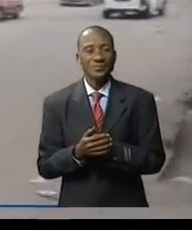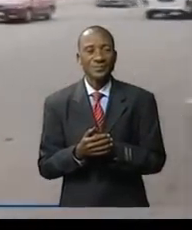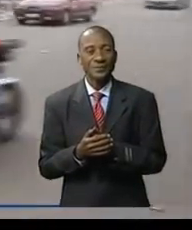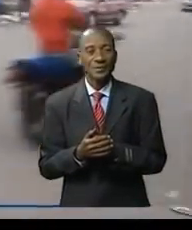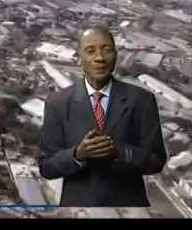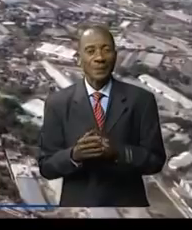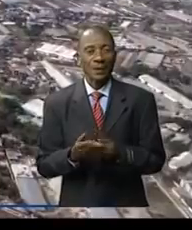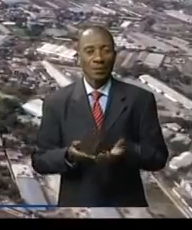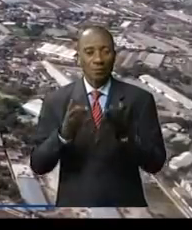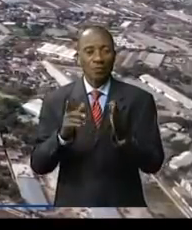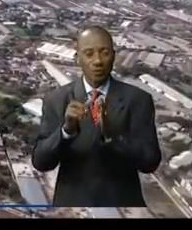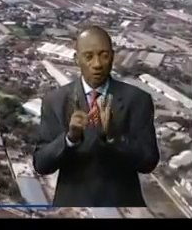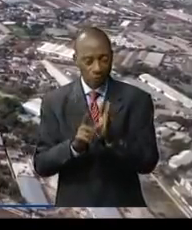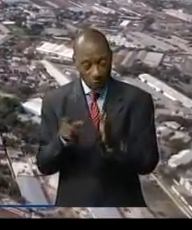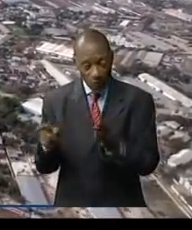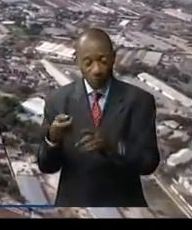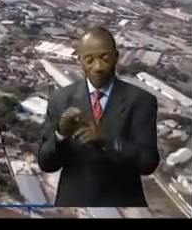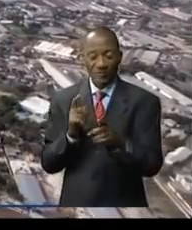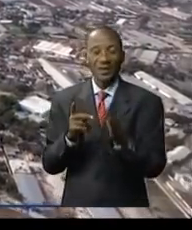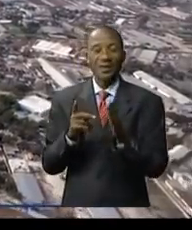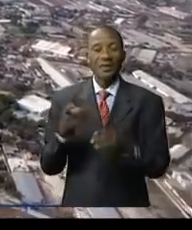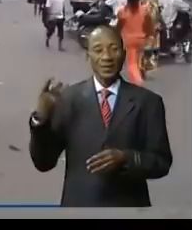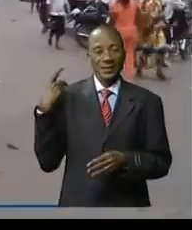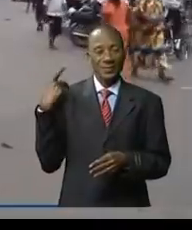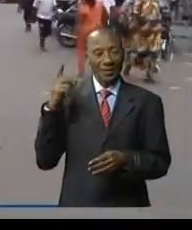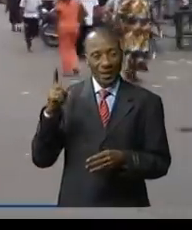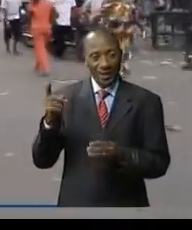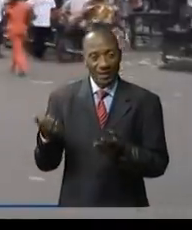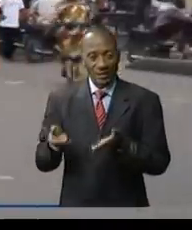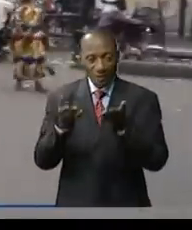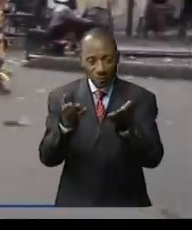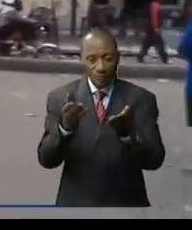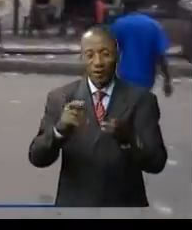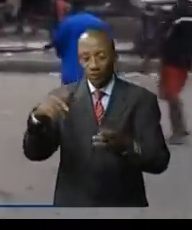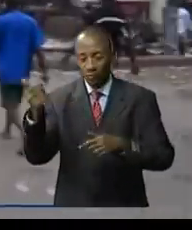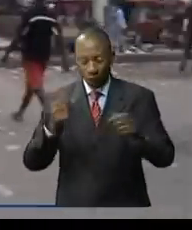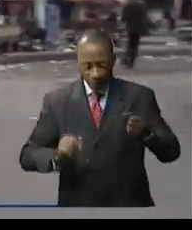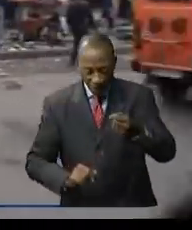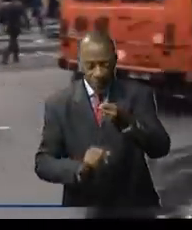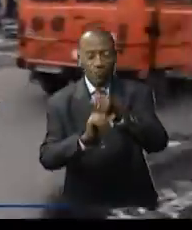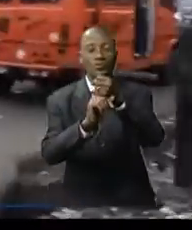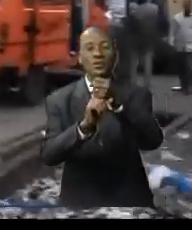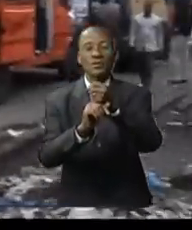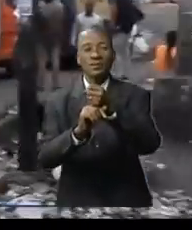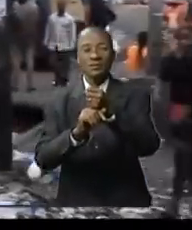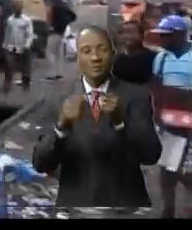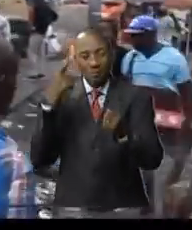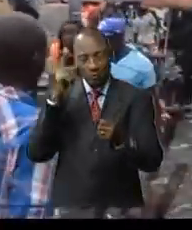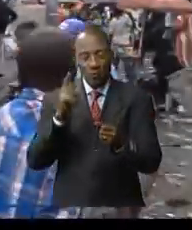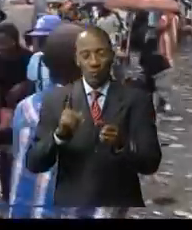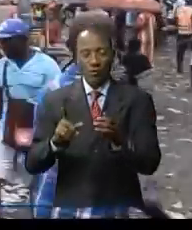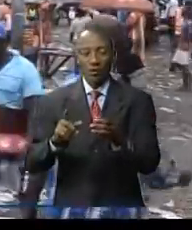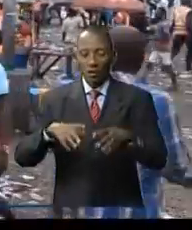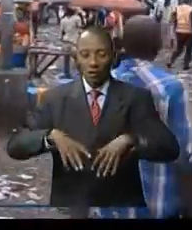le député Ntsingi Pululu est soutenue par certains députés et quelques citoyens pour faire bénéficier aux Congolais d'accéder